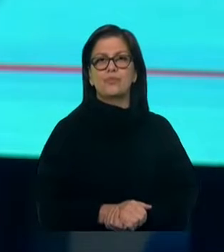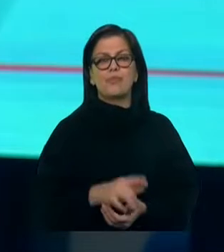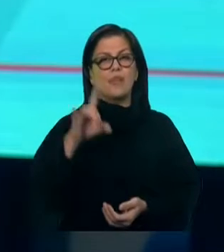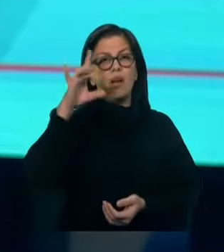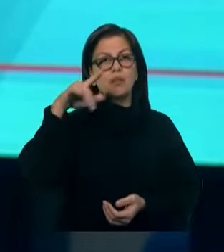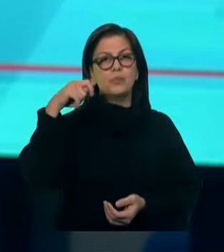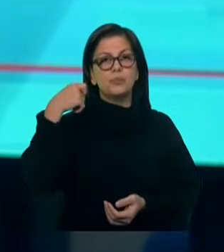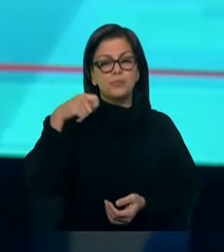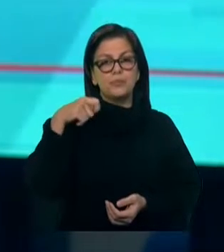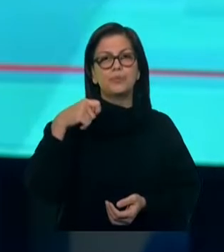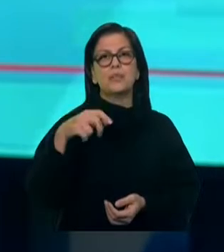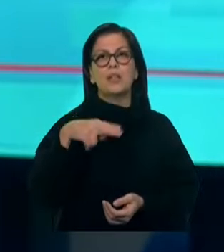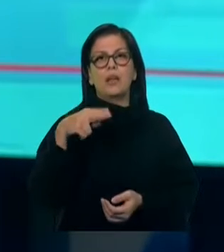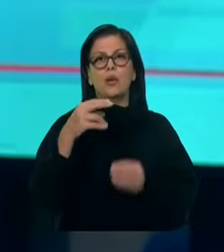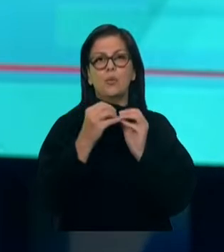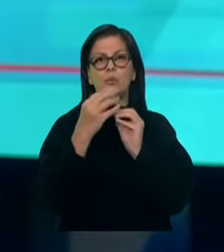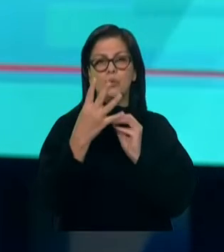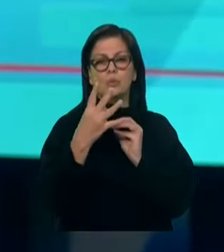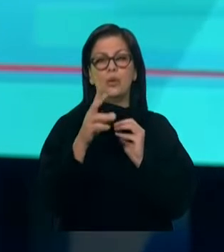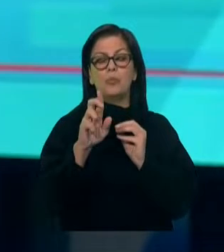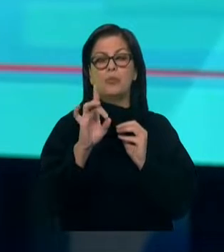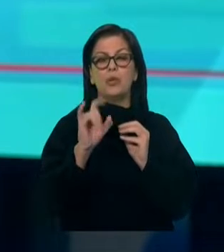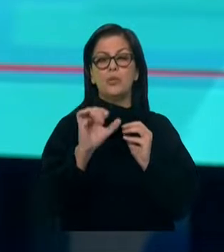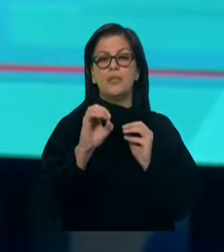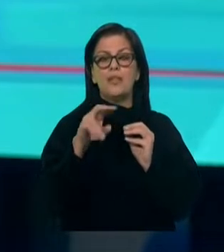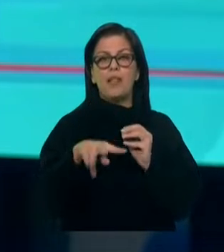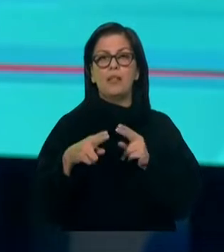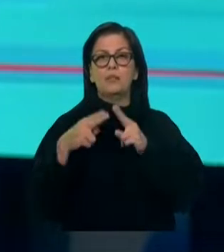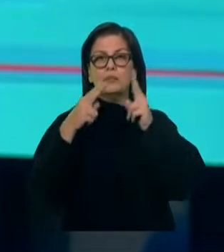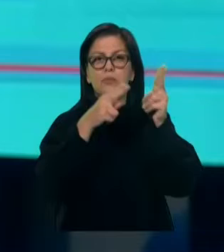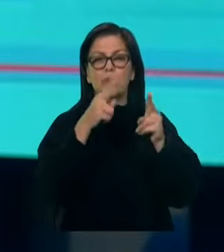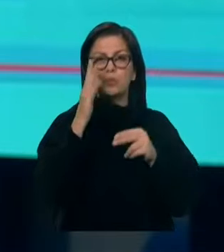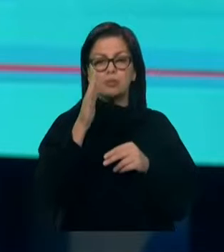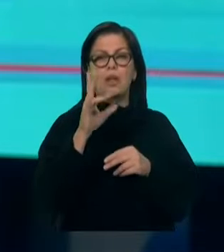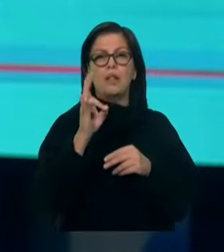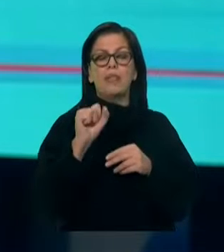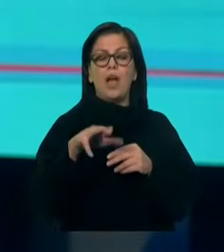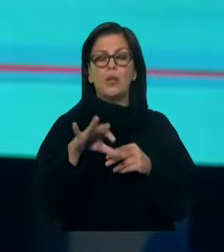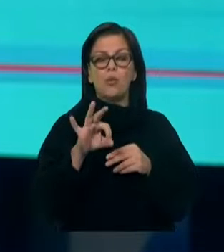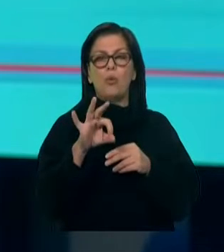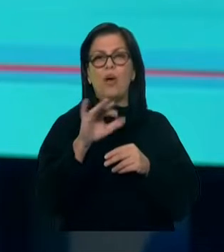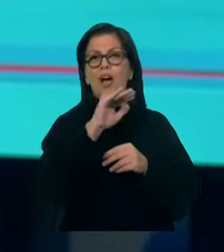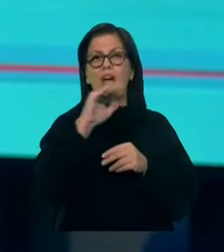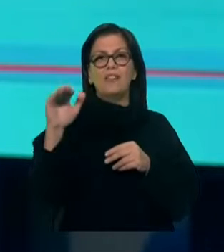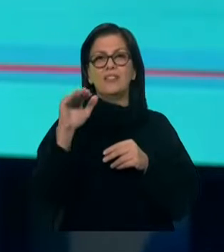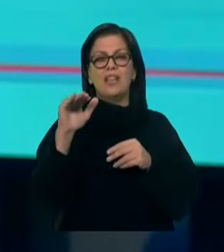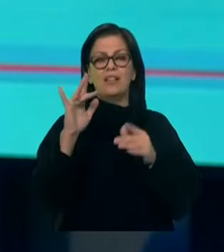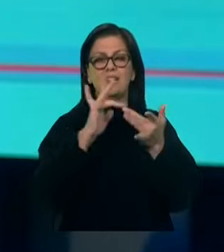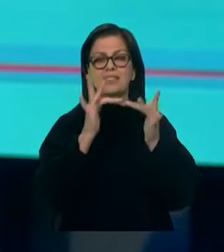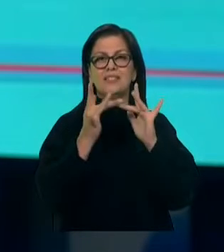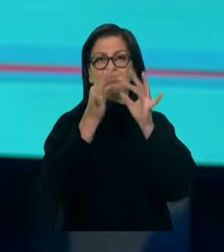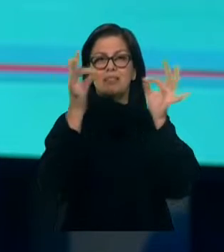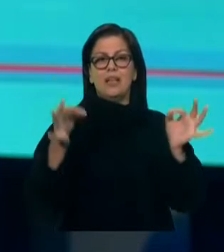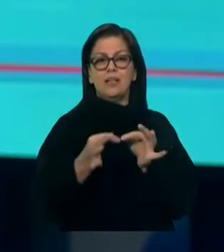Prezident İlham Əliyev dekabrın 14-də Brüsselə səfər edəcək. Bu barədə NATO-nun rəsmi saytı məlumat yayıb. Bildirilib ki,